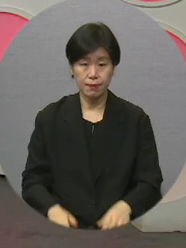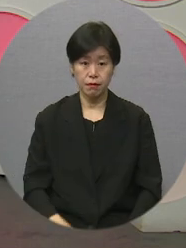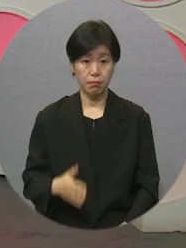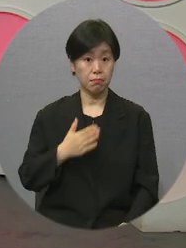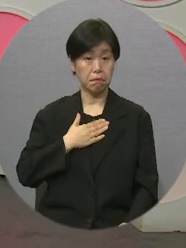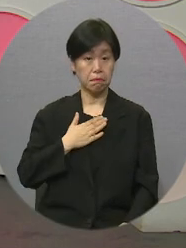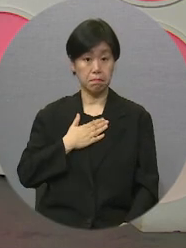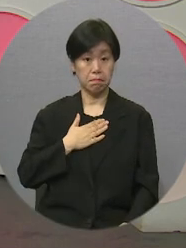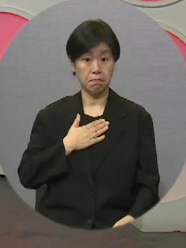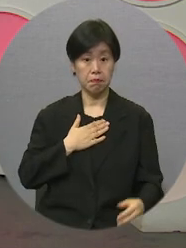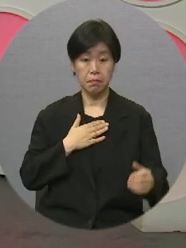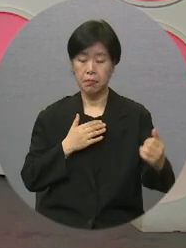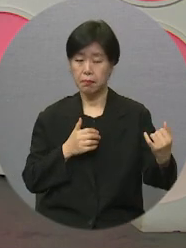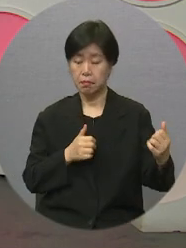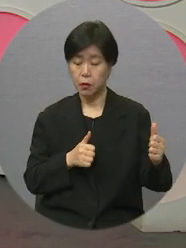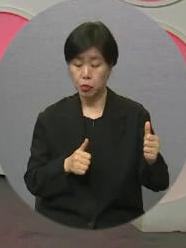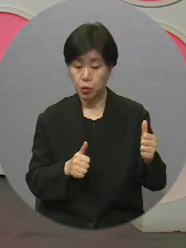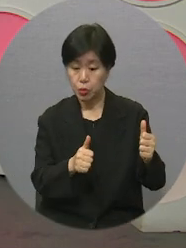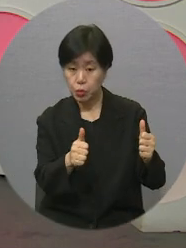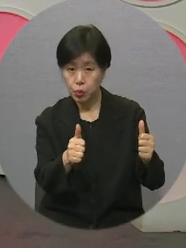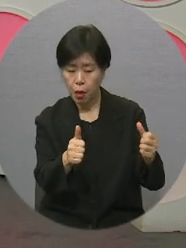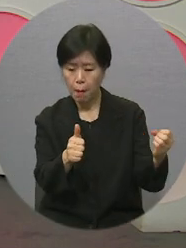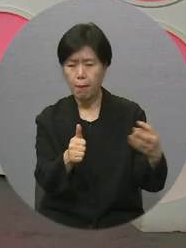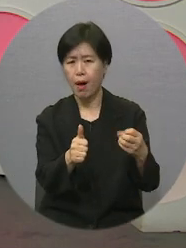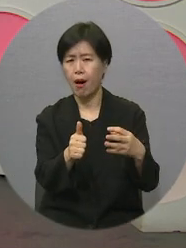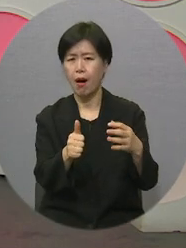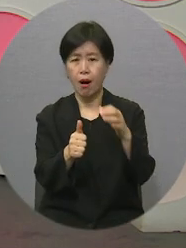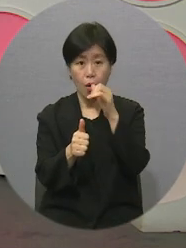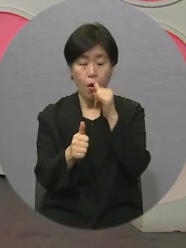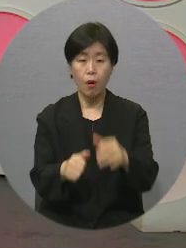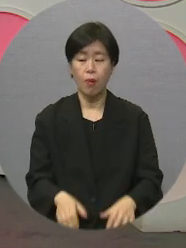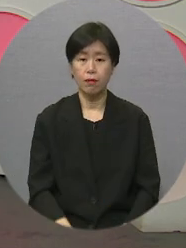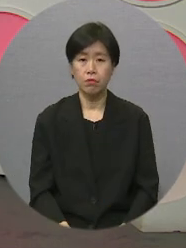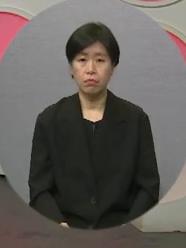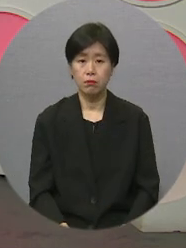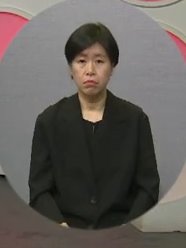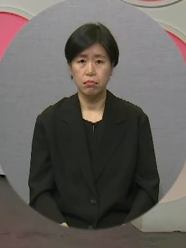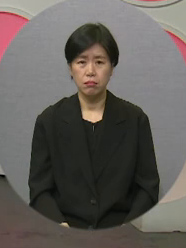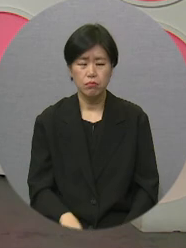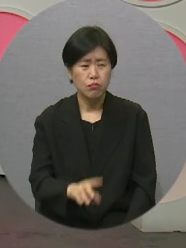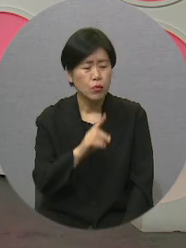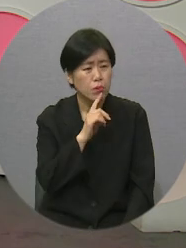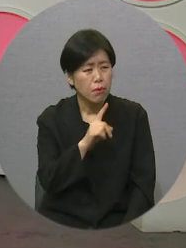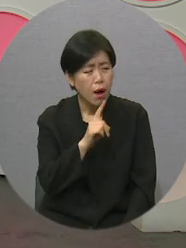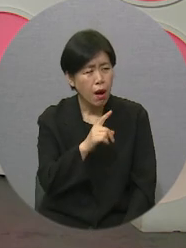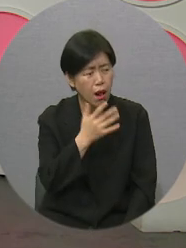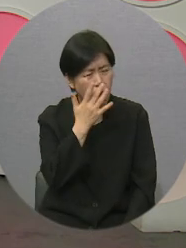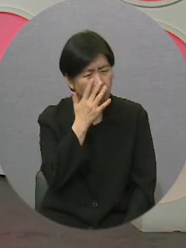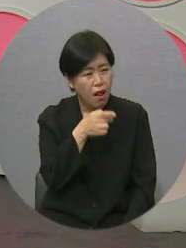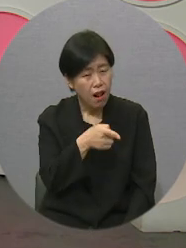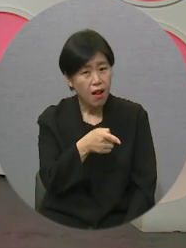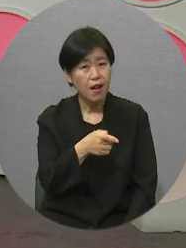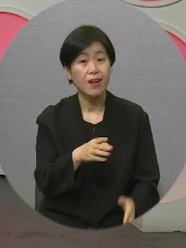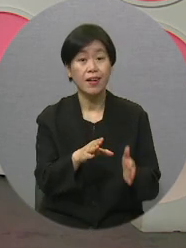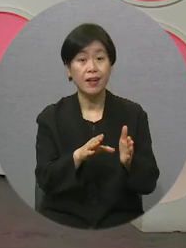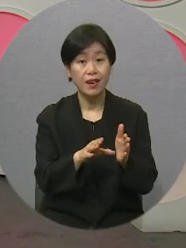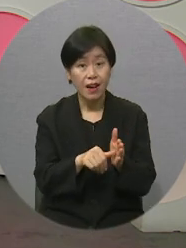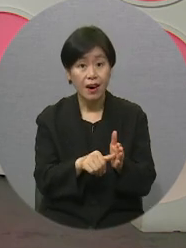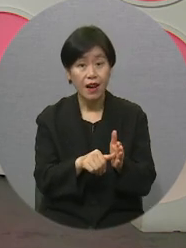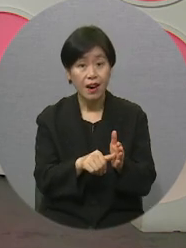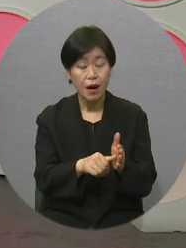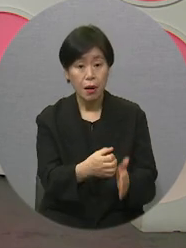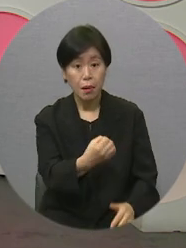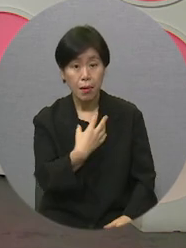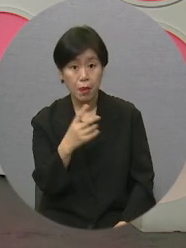가자 그는 또 뭐라고 말을 했습니다. 무심히 지나치려는 찰나 신발끈